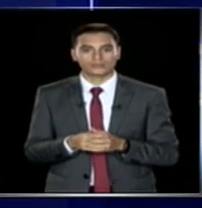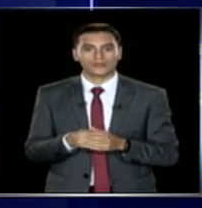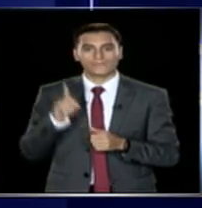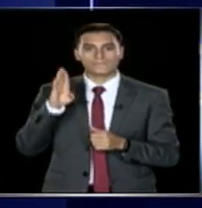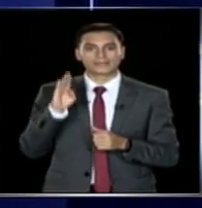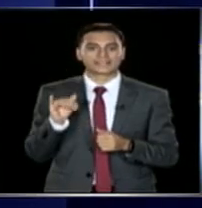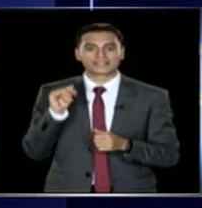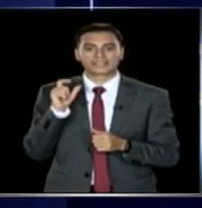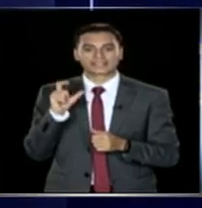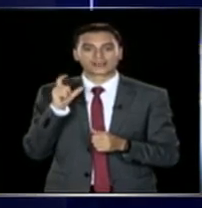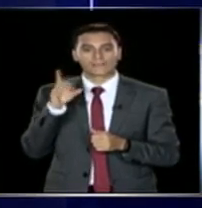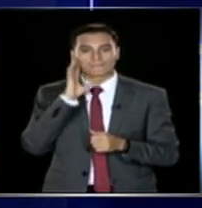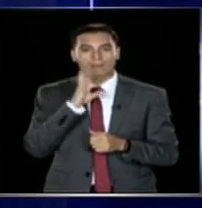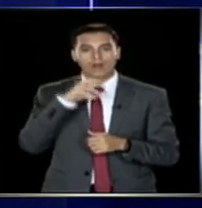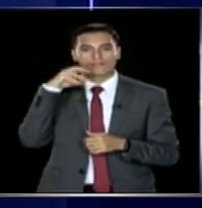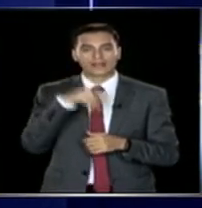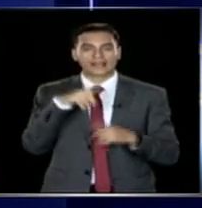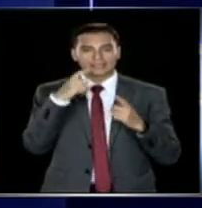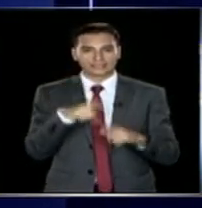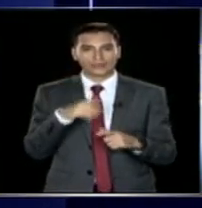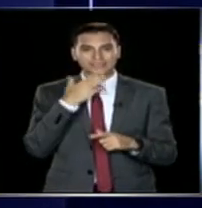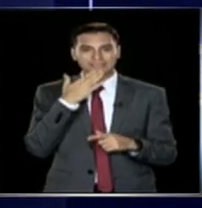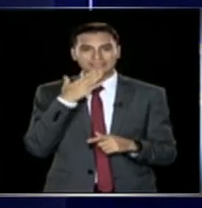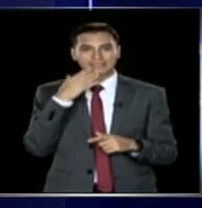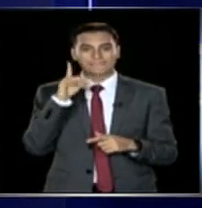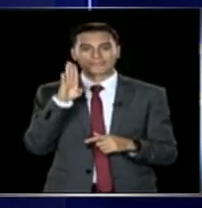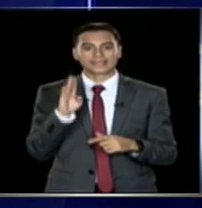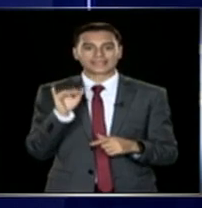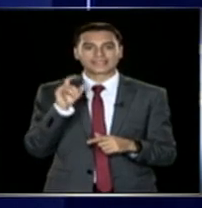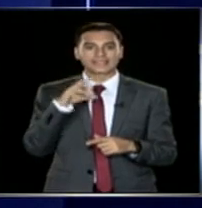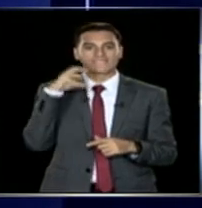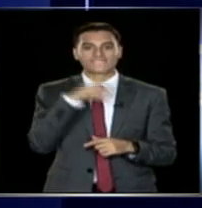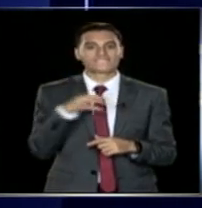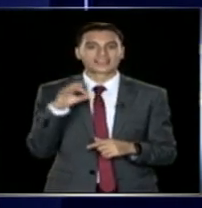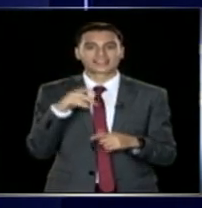بكين هي عاصمة إحدى الدول الآسيوية، فما هي؟